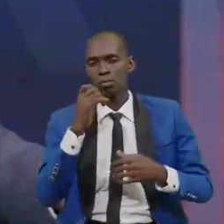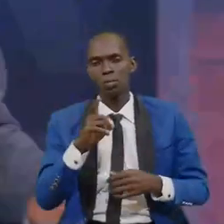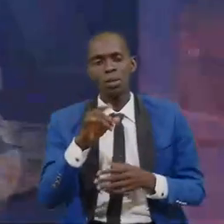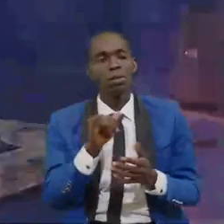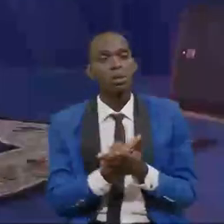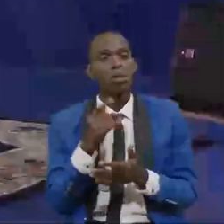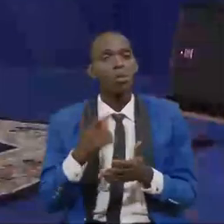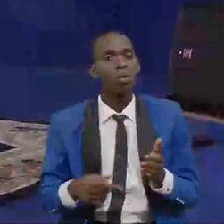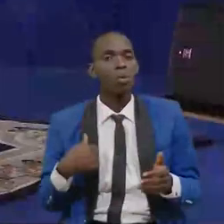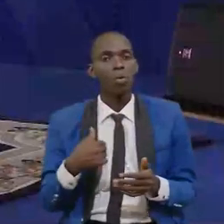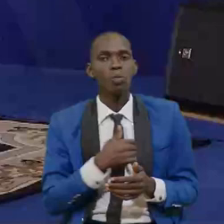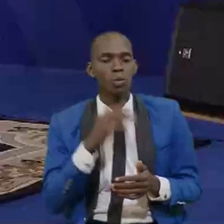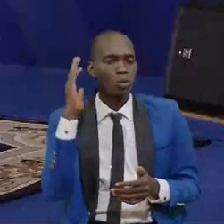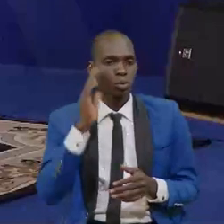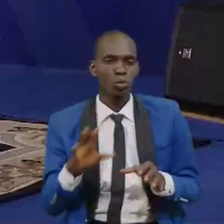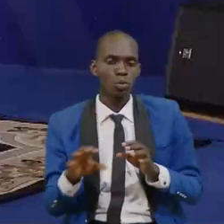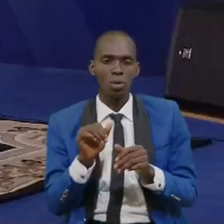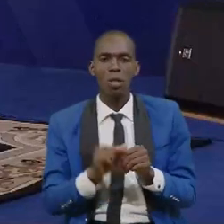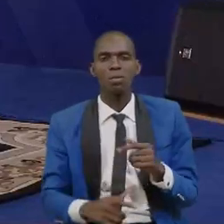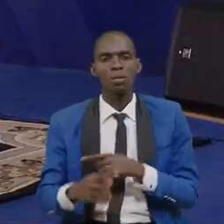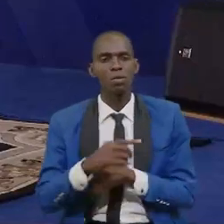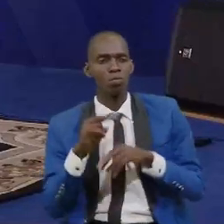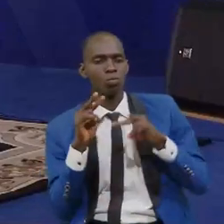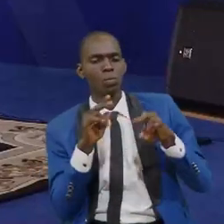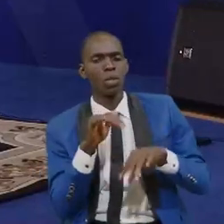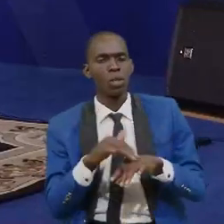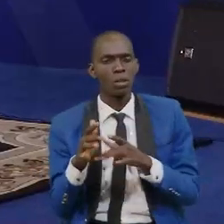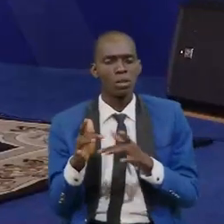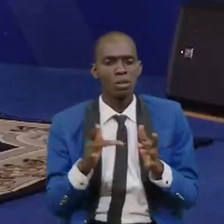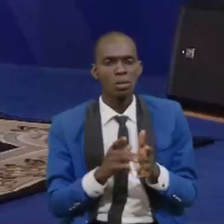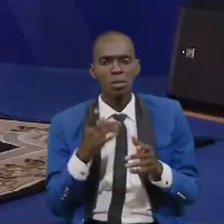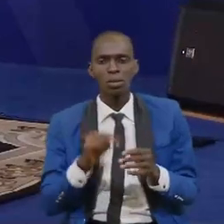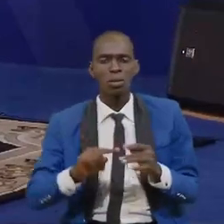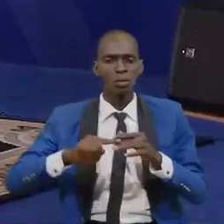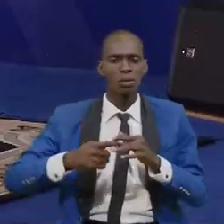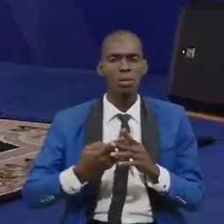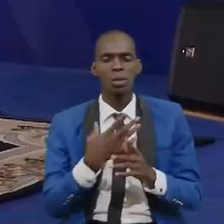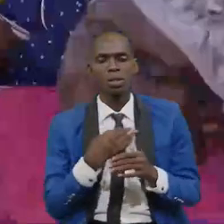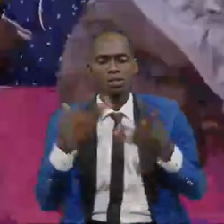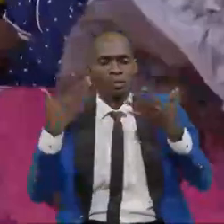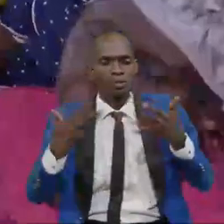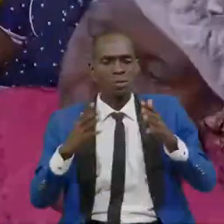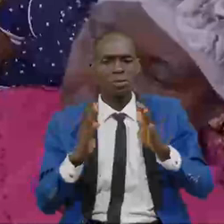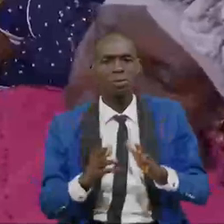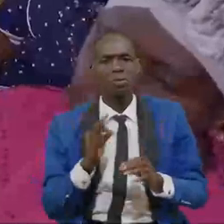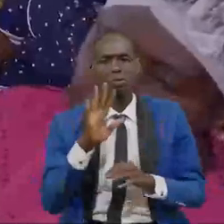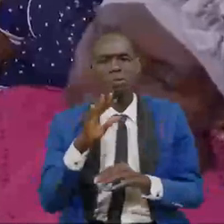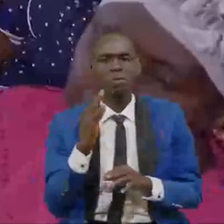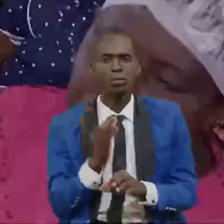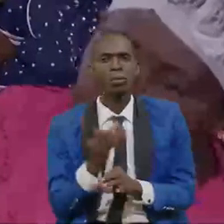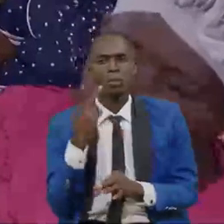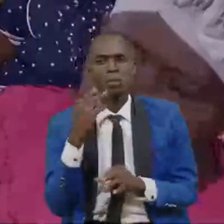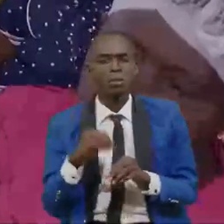nous devrions faire à tout moment. Regardez à Jésus, l'auteur, le consommateur de notre foi. Voyez le verset 19.